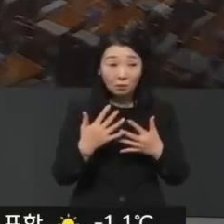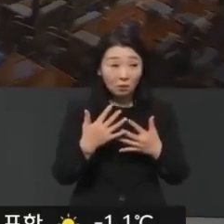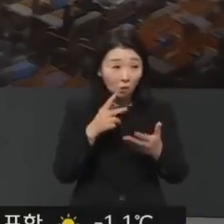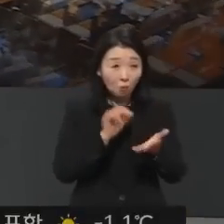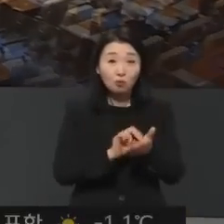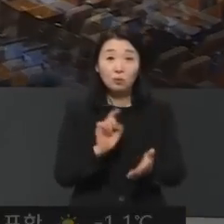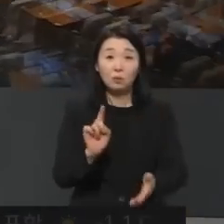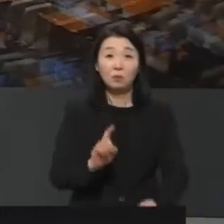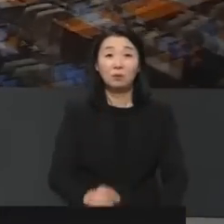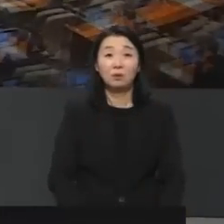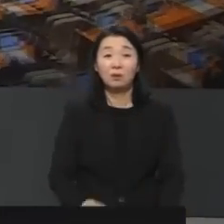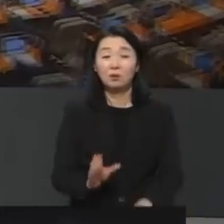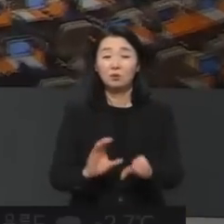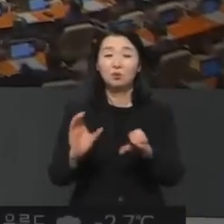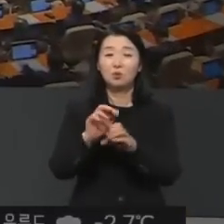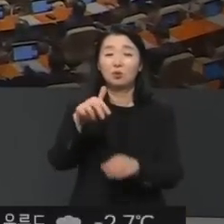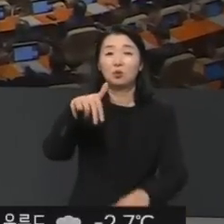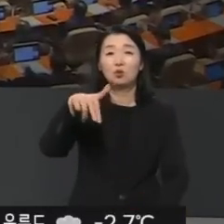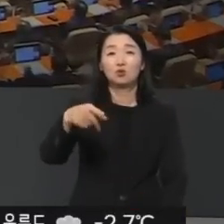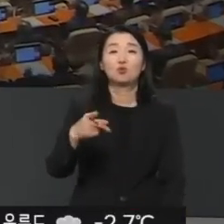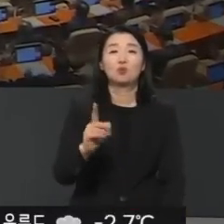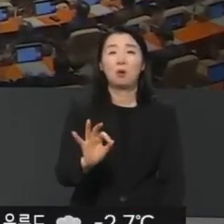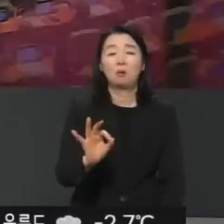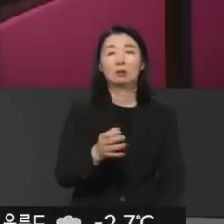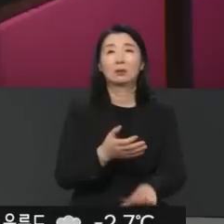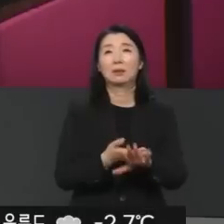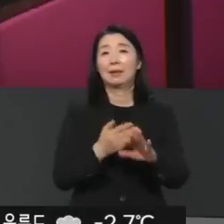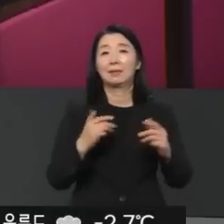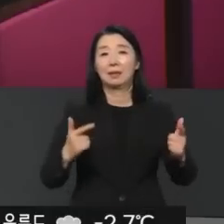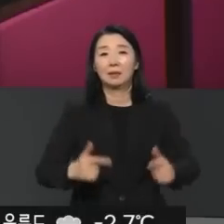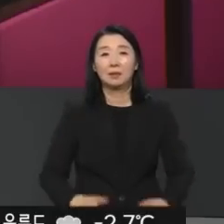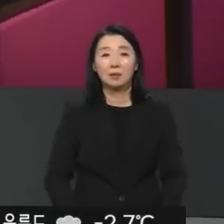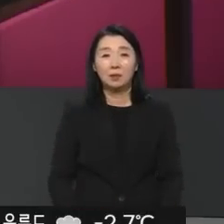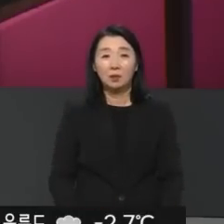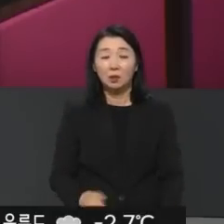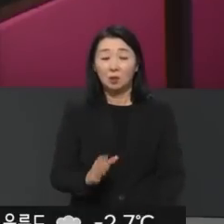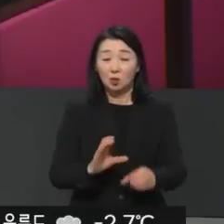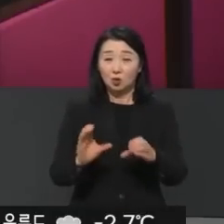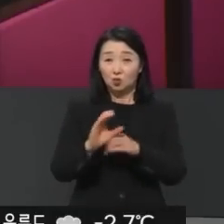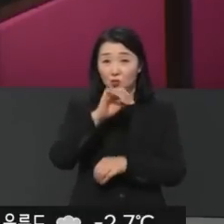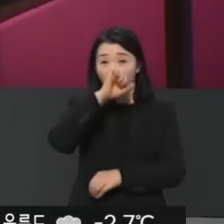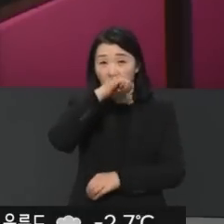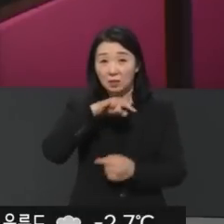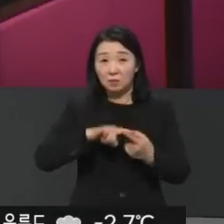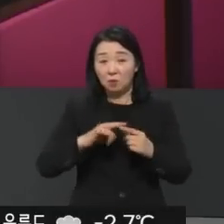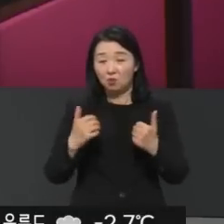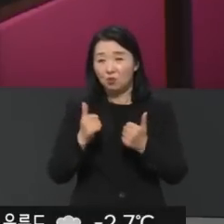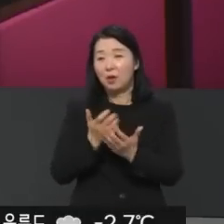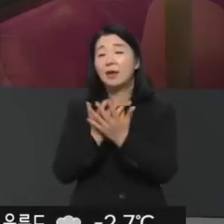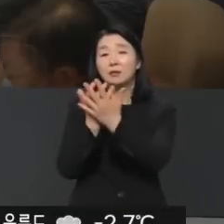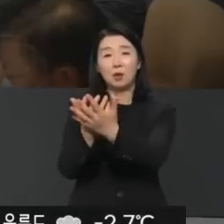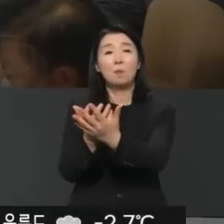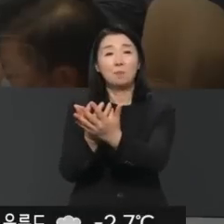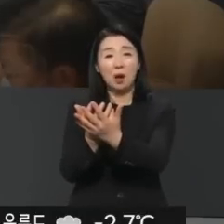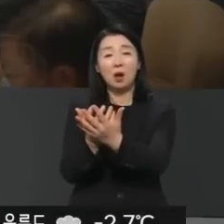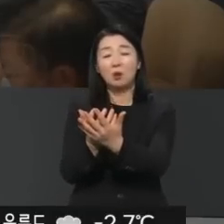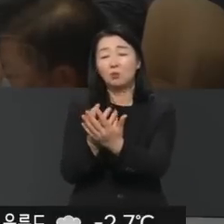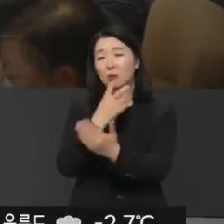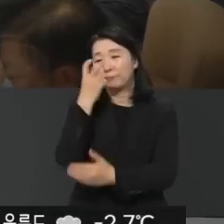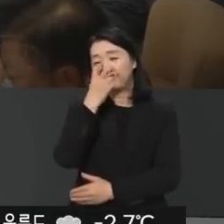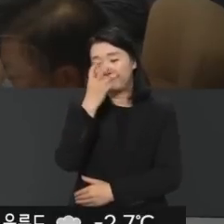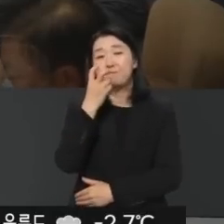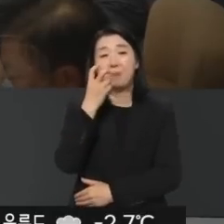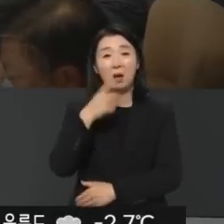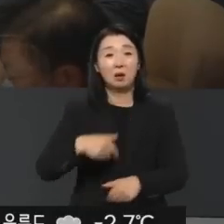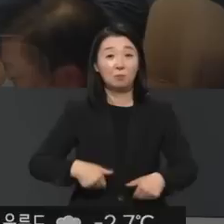부분이 있습니다. 추경이라고 해서 별반 다르지 않다는 겁니다. 이 추경 예산안도 국회에 제출하고 국회 심사를